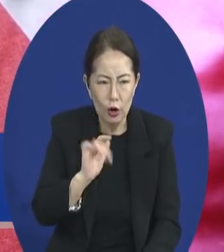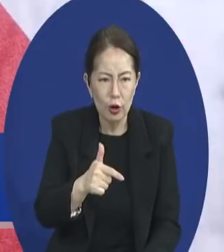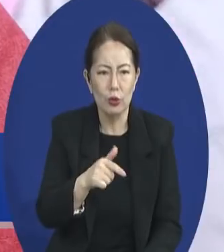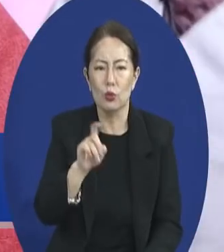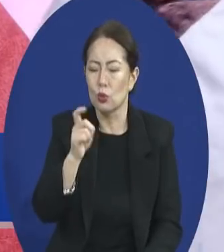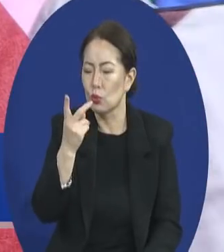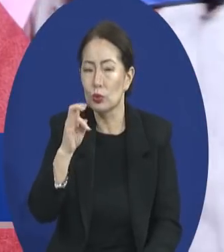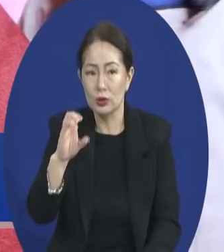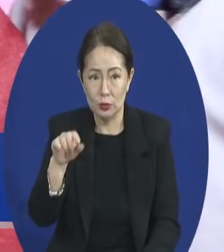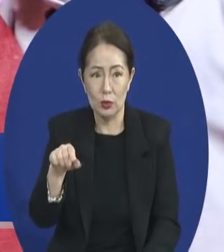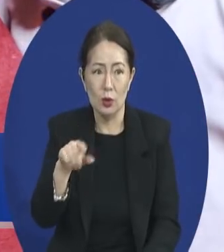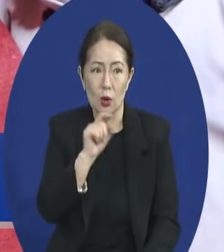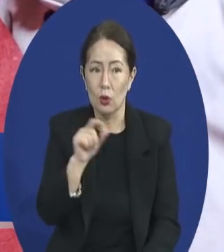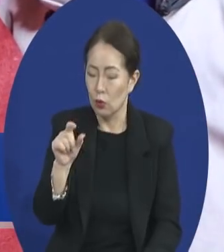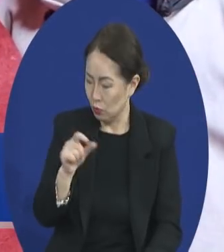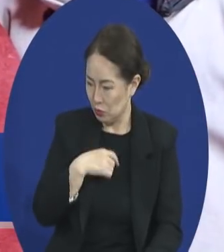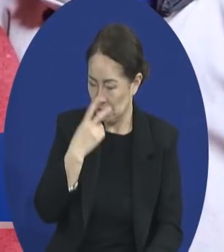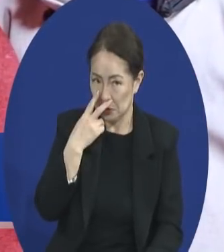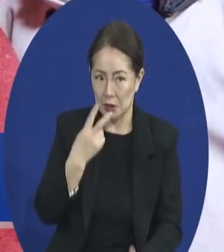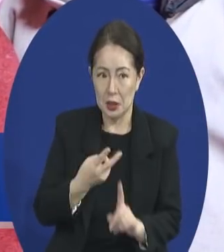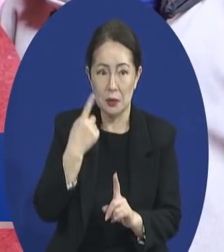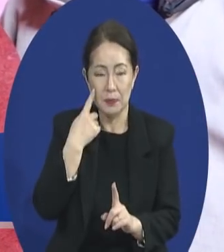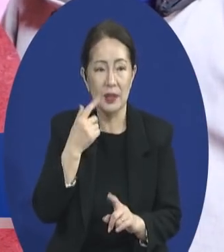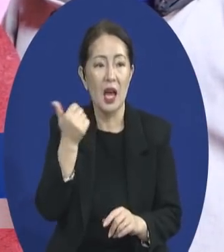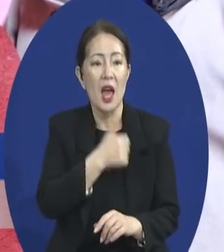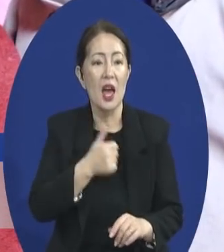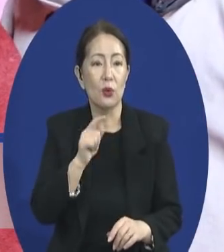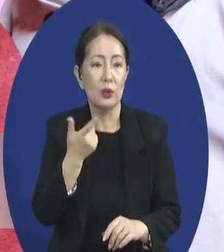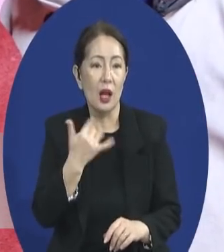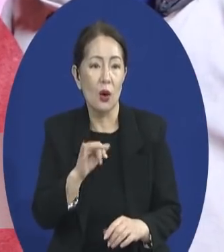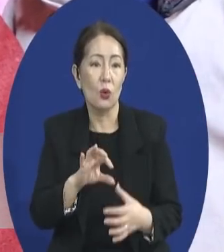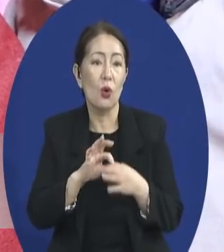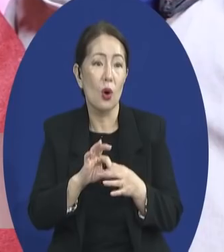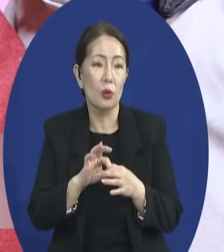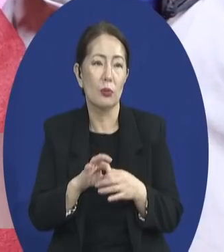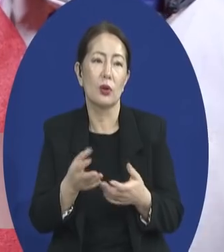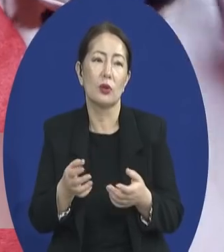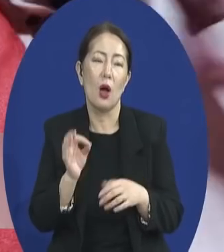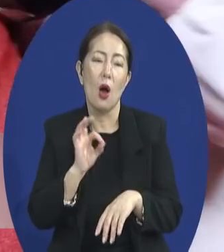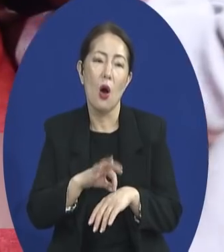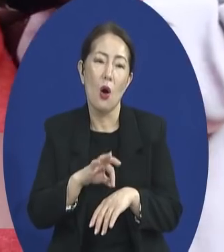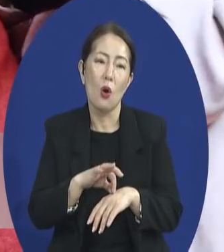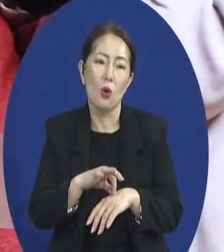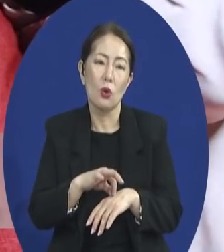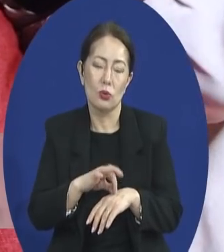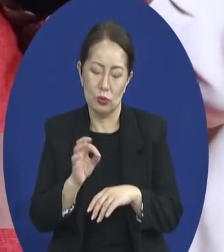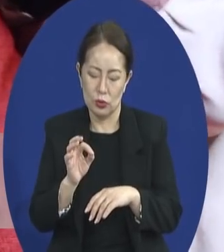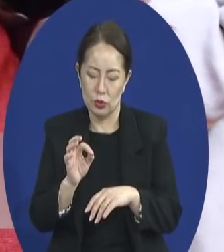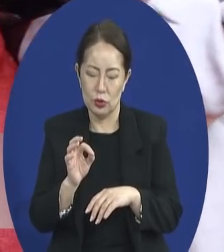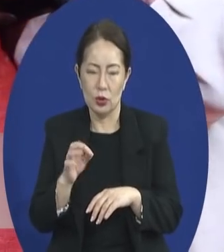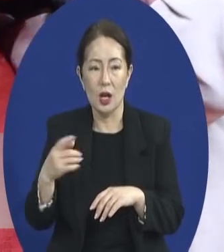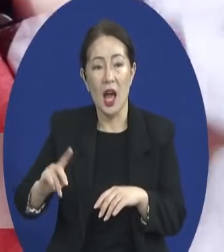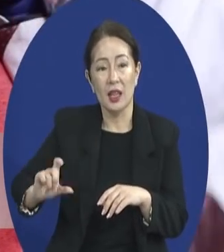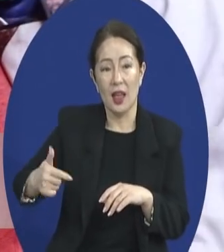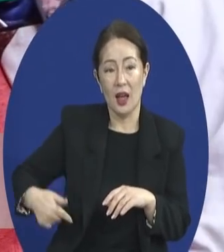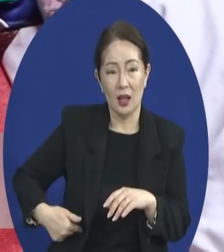Хэрэглээ нөө хүмүүс ч их мэддэг болсон. Эрүүл ахуудлаас бас өвчин зовлон эдэг